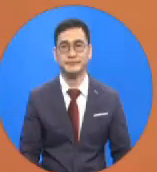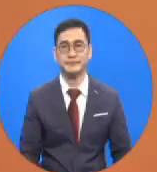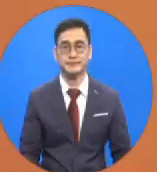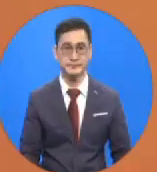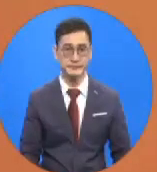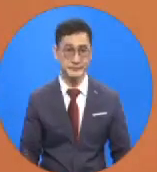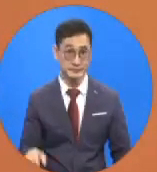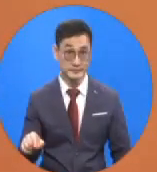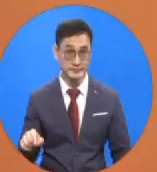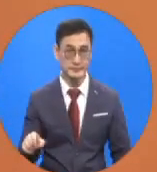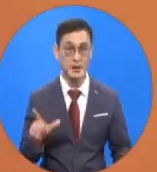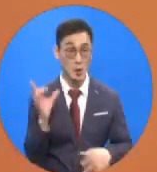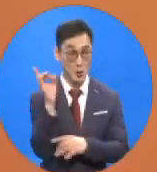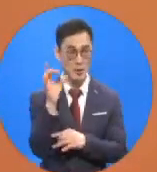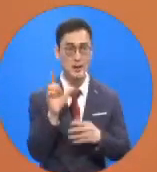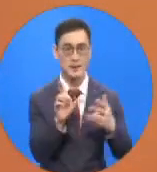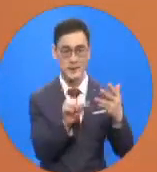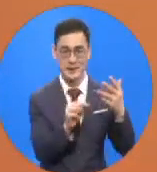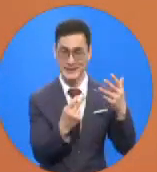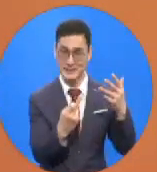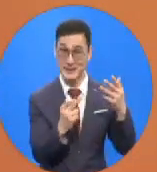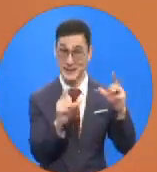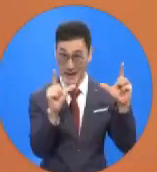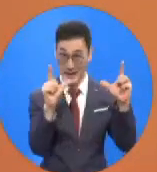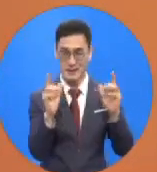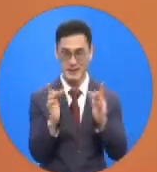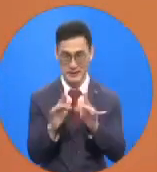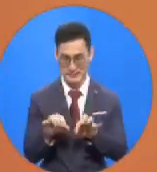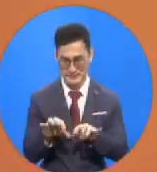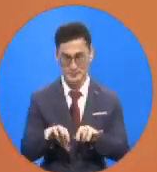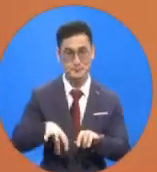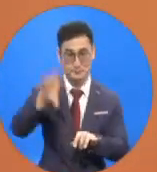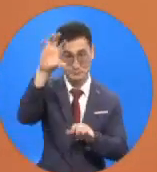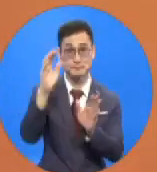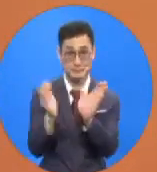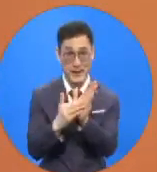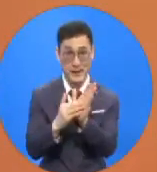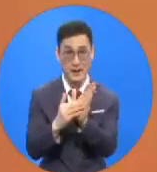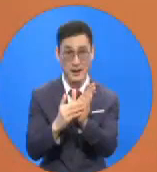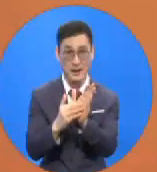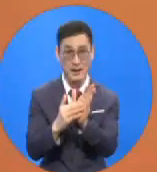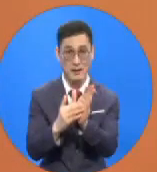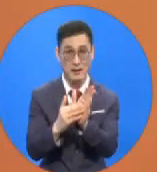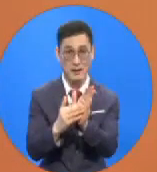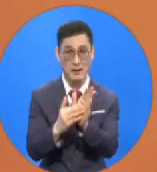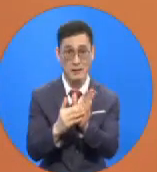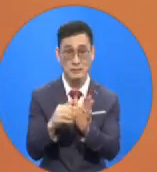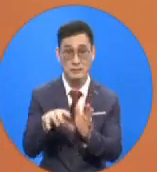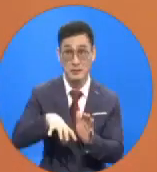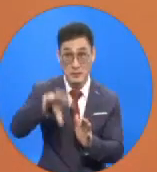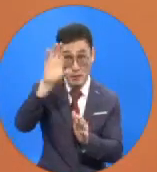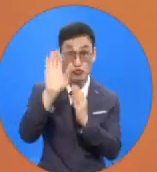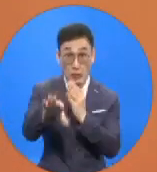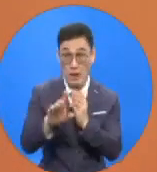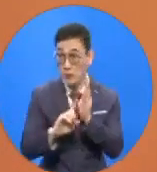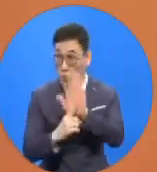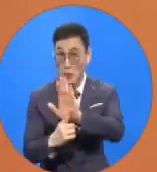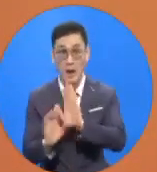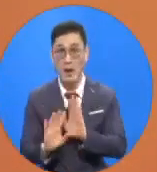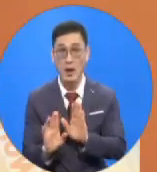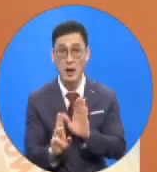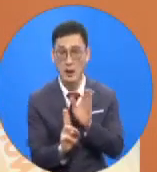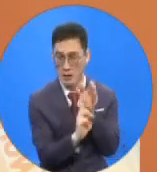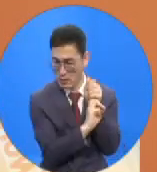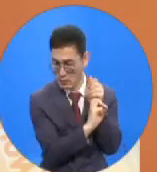12일날 사실은 이 착수 해서 올려 짜 나요 그런데 그게 바로 공개된 게 아니고 15일만에 비공개